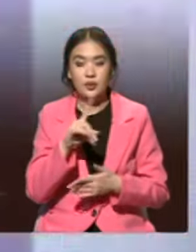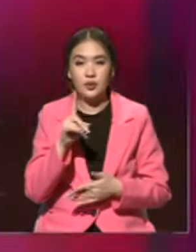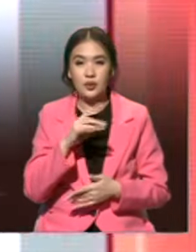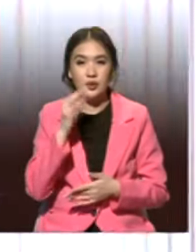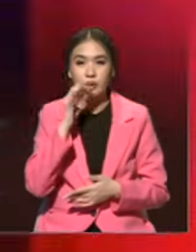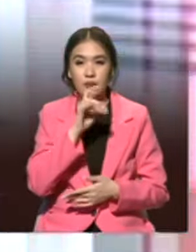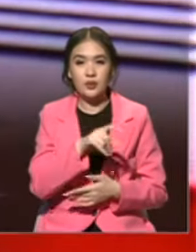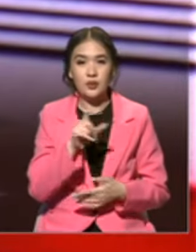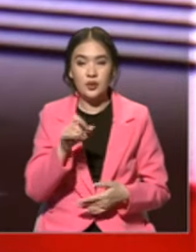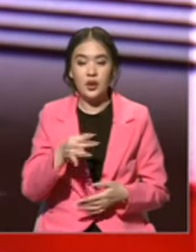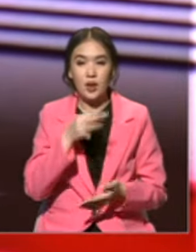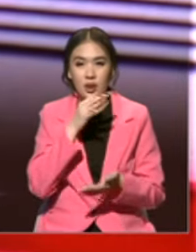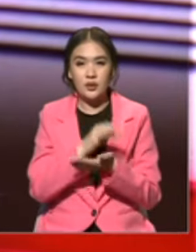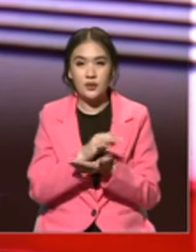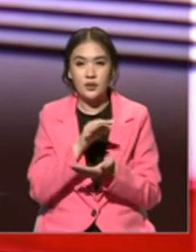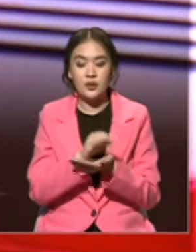бүгінгі